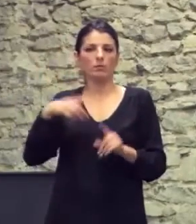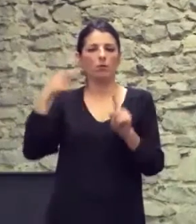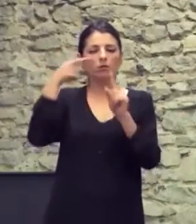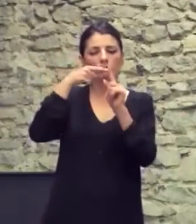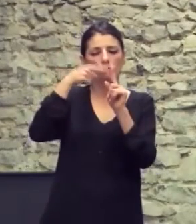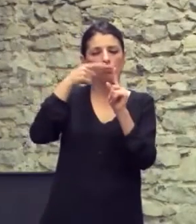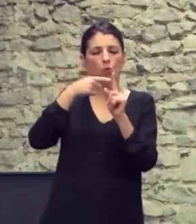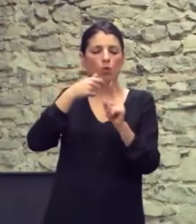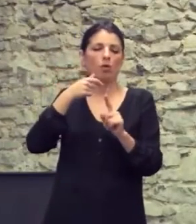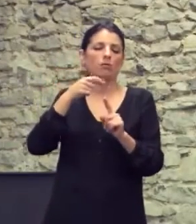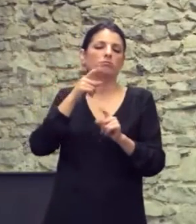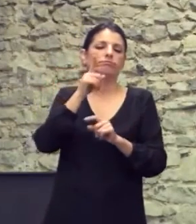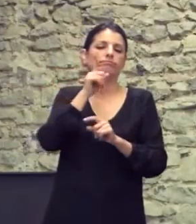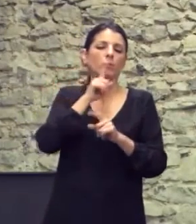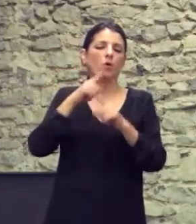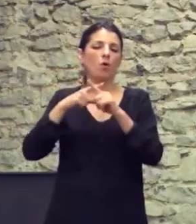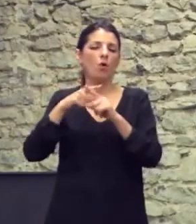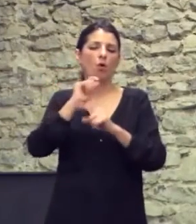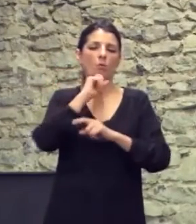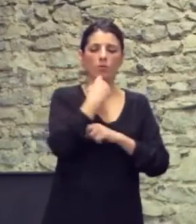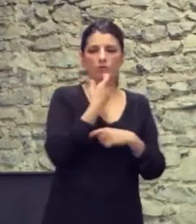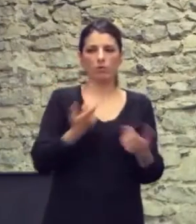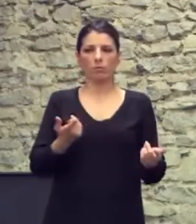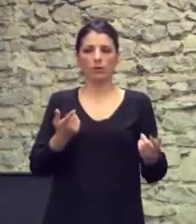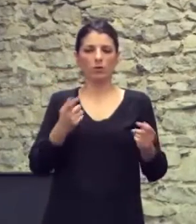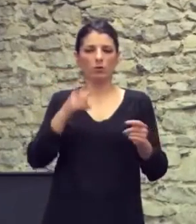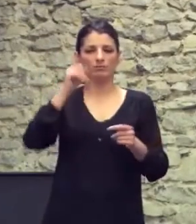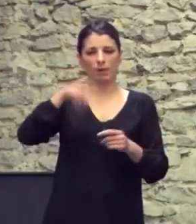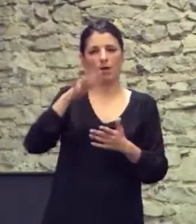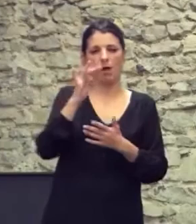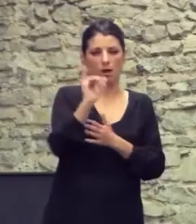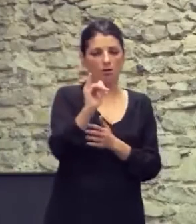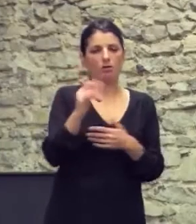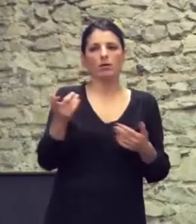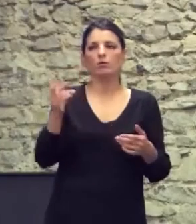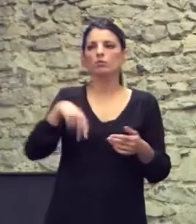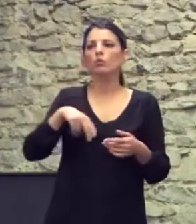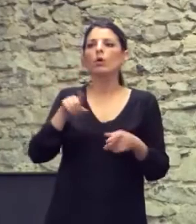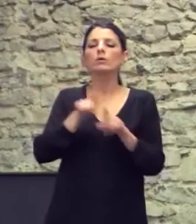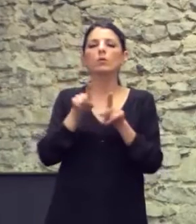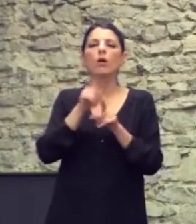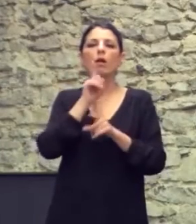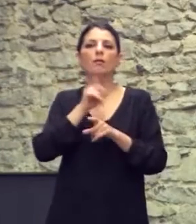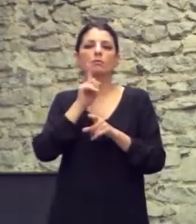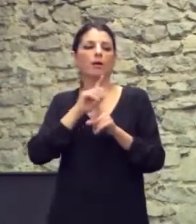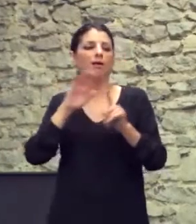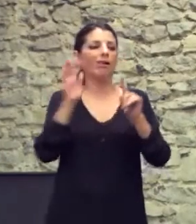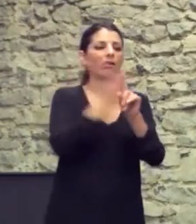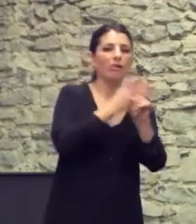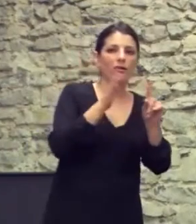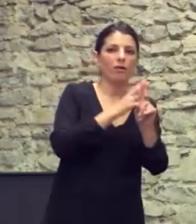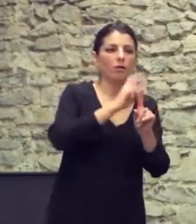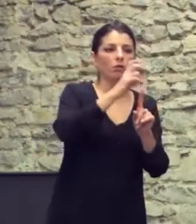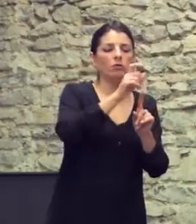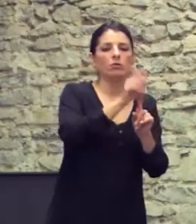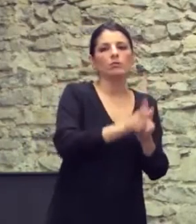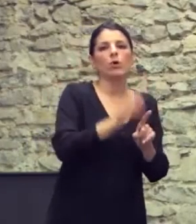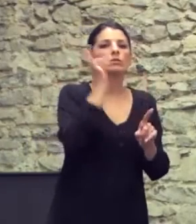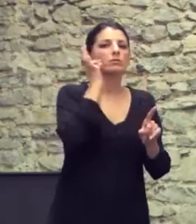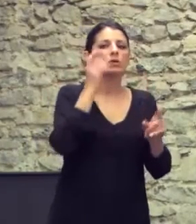jasaten duten mutil guzti horiek, ez da. Ez direla lesbianak bullying lesbofoboa jasaten duten neskato guzti horiek. Ez